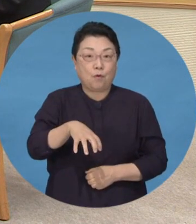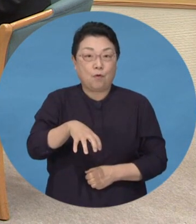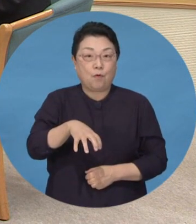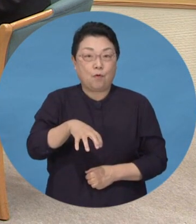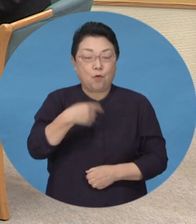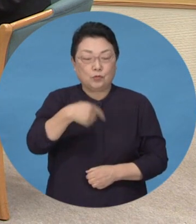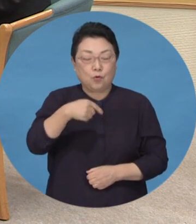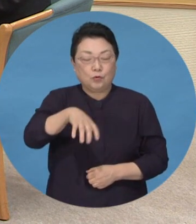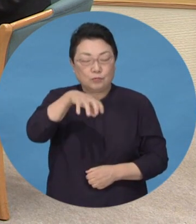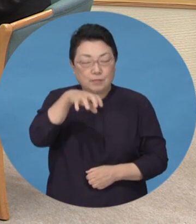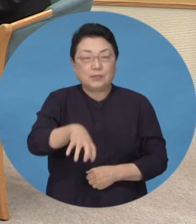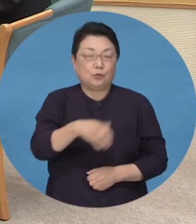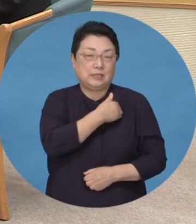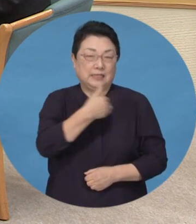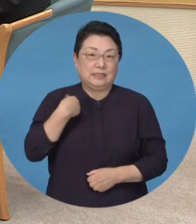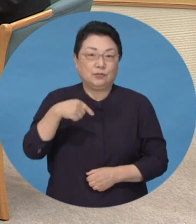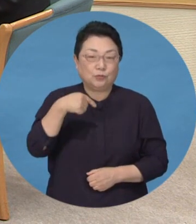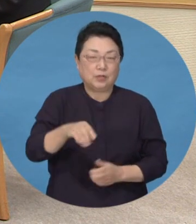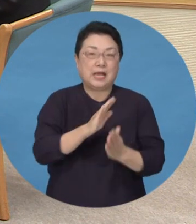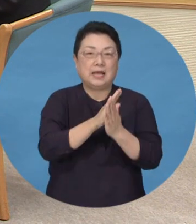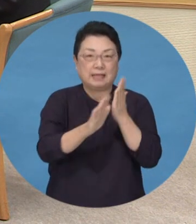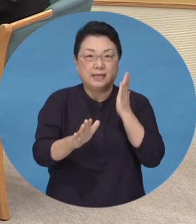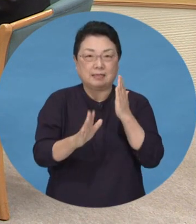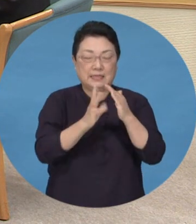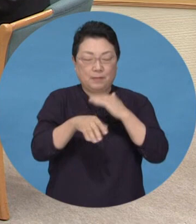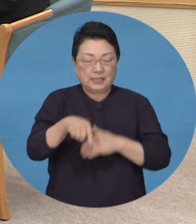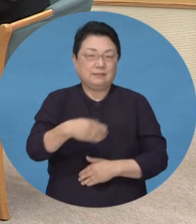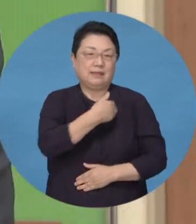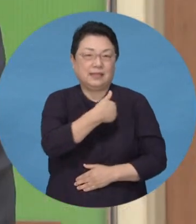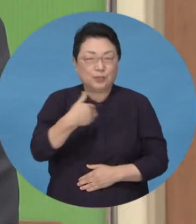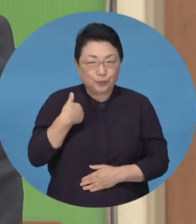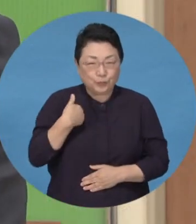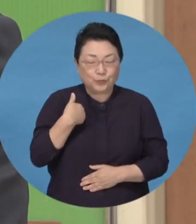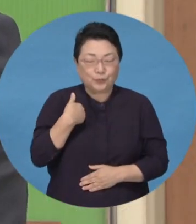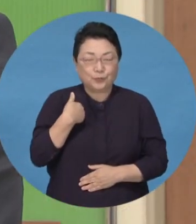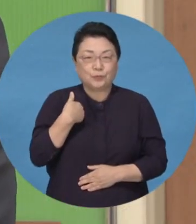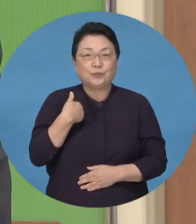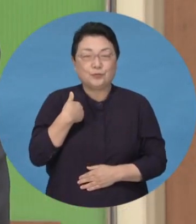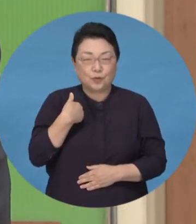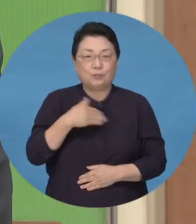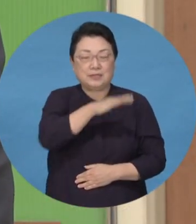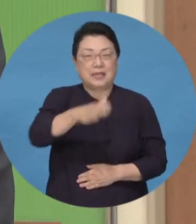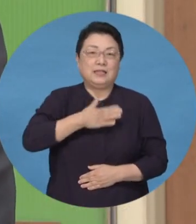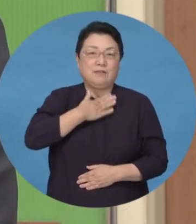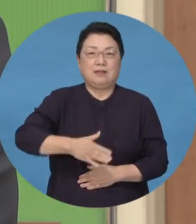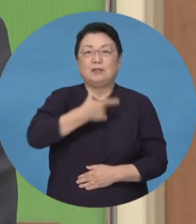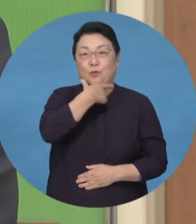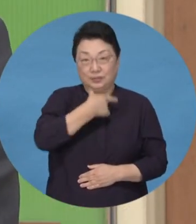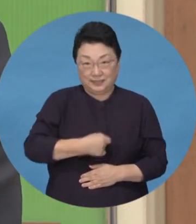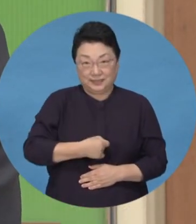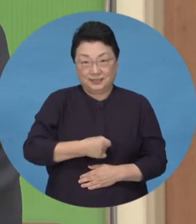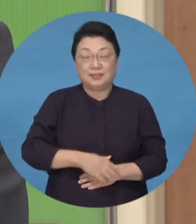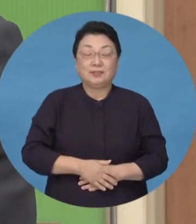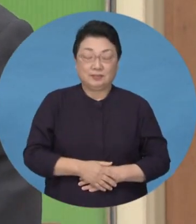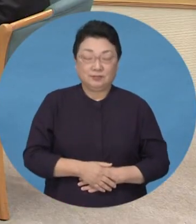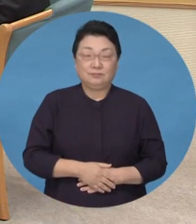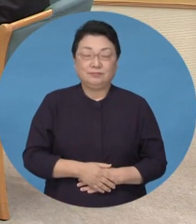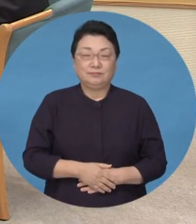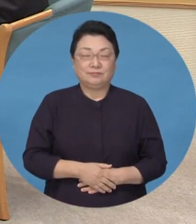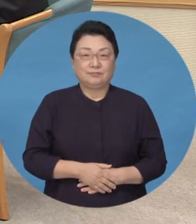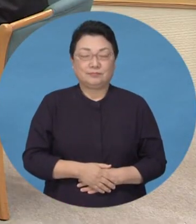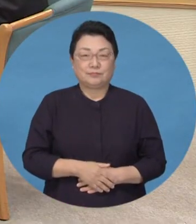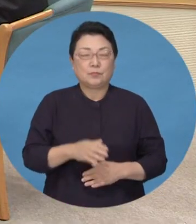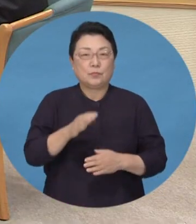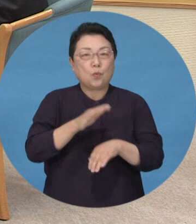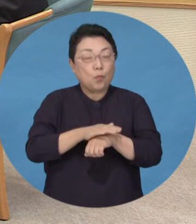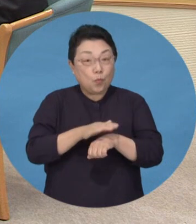できる県が山梨なんだと皆様に思っていただけるようにしていきたいと思っていますで